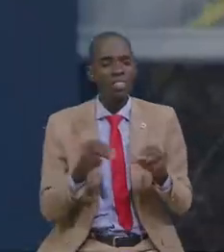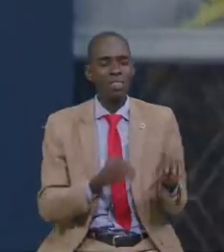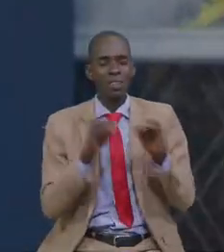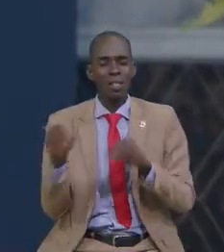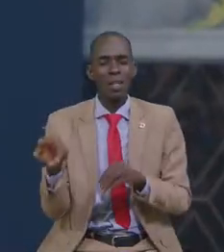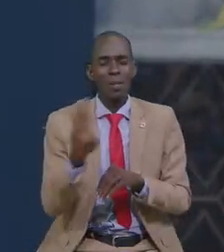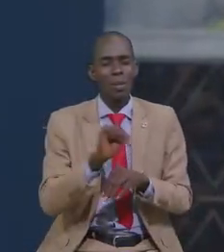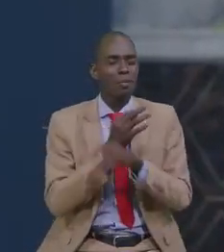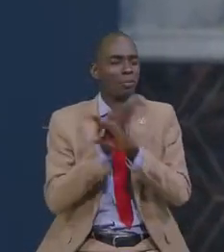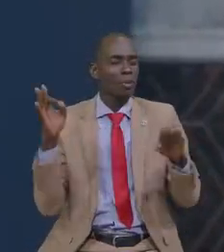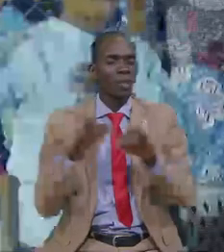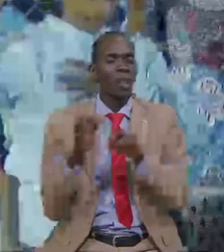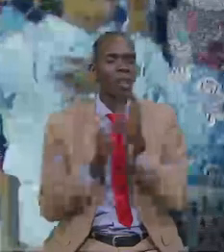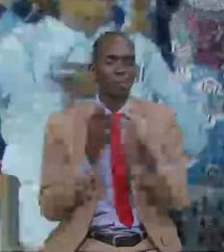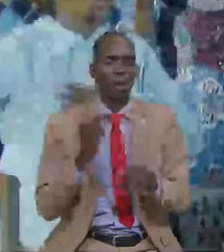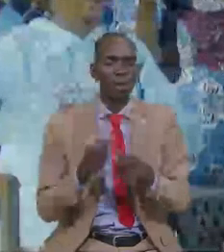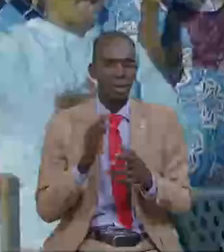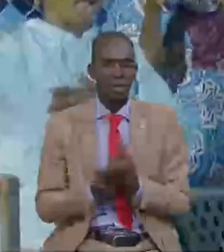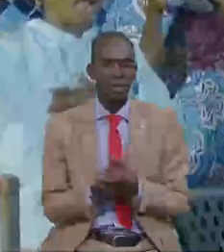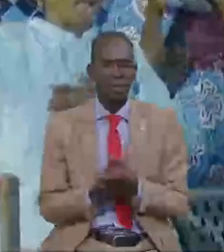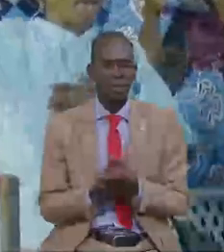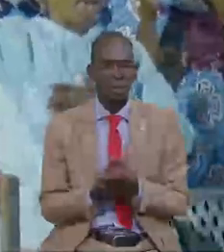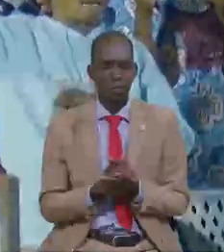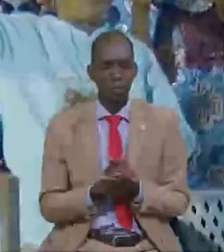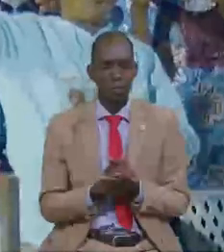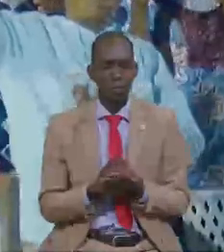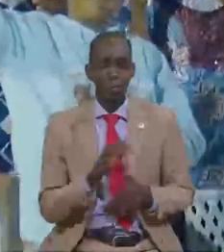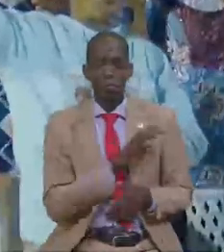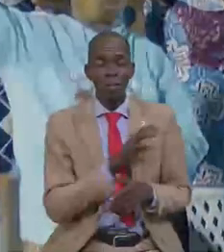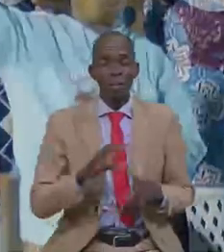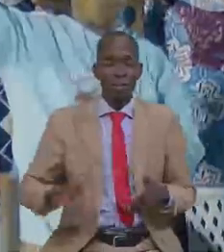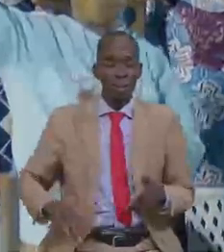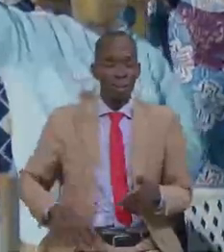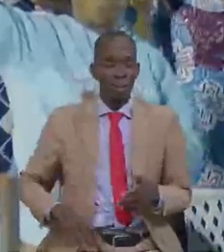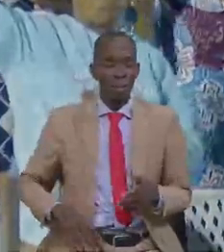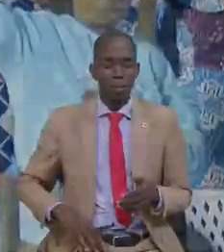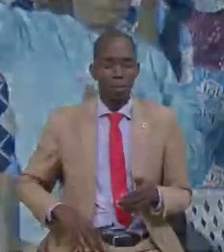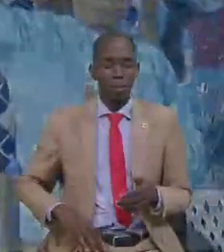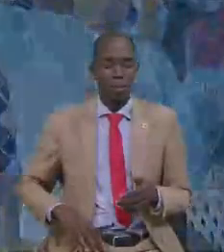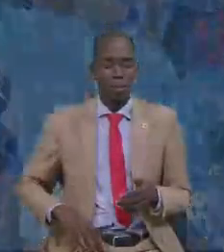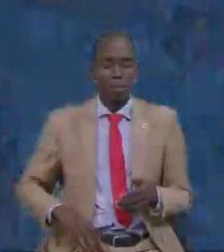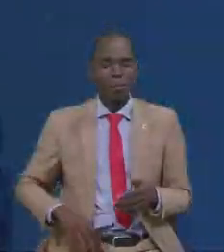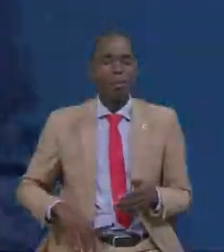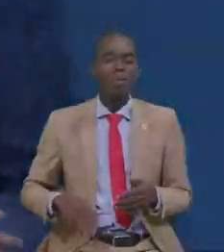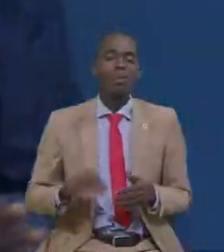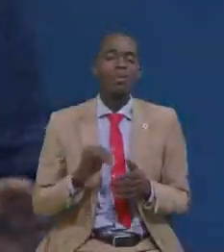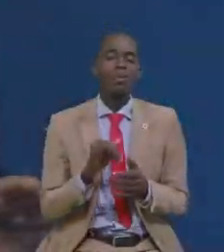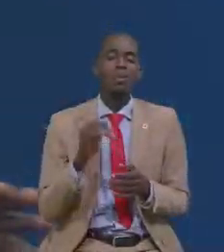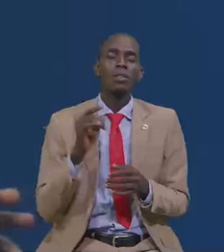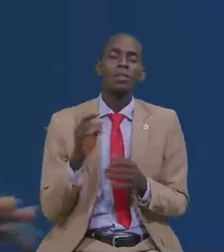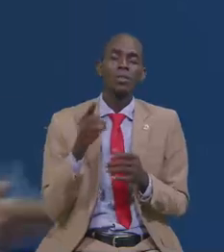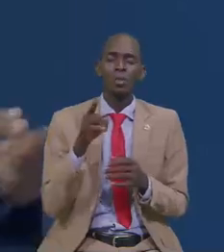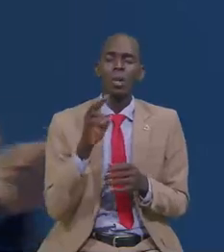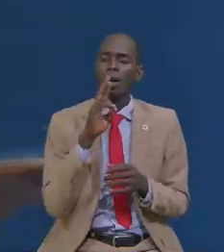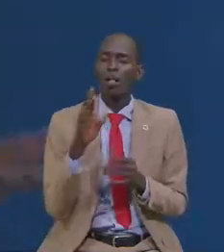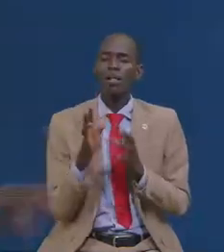stimulants, Seigneur, affranchis-les tous au nom de Jésus-Christ. Christ, tu es Jésus,